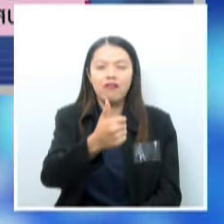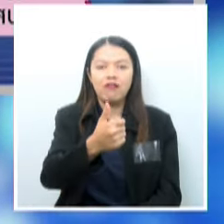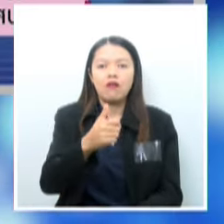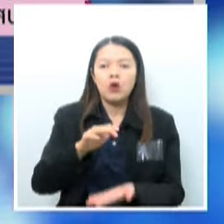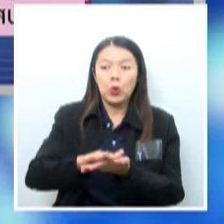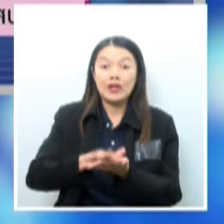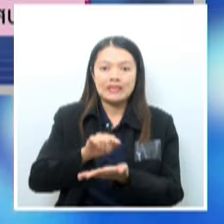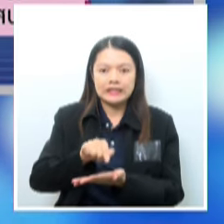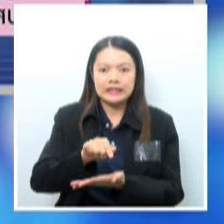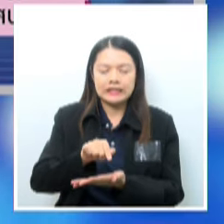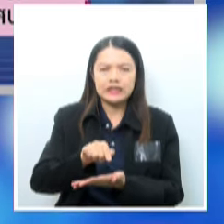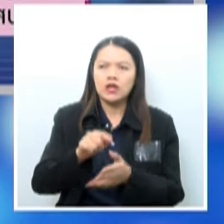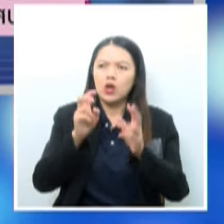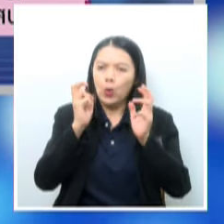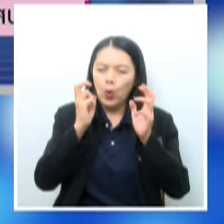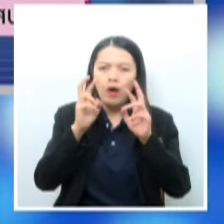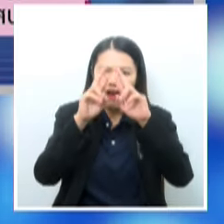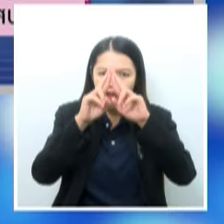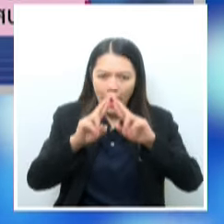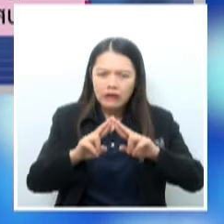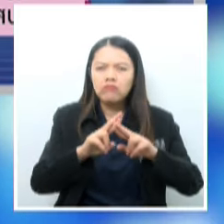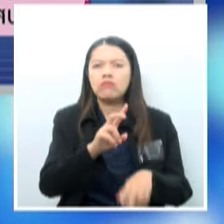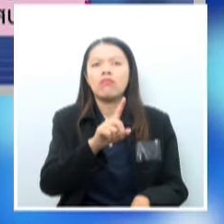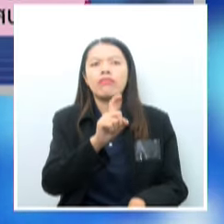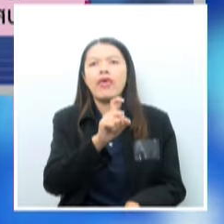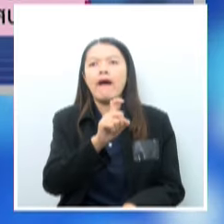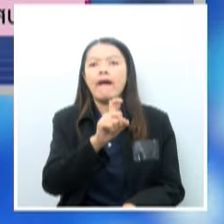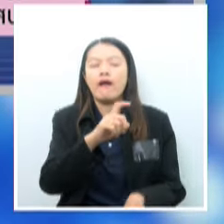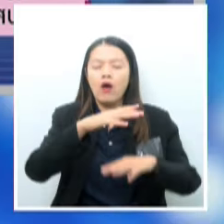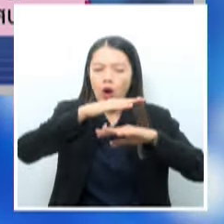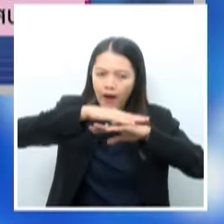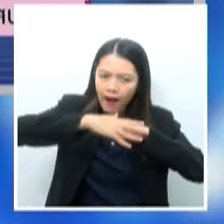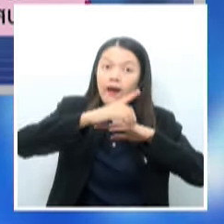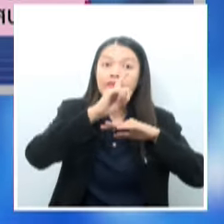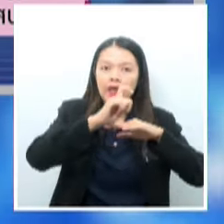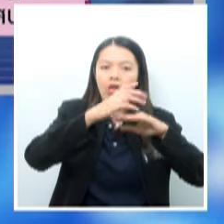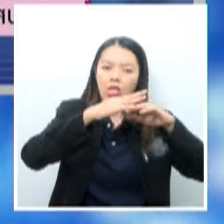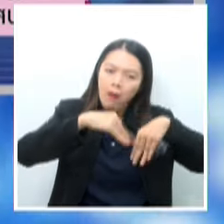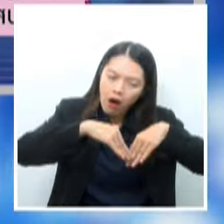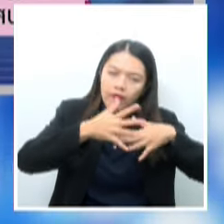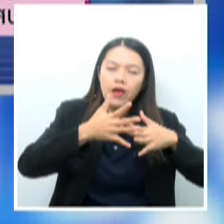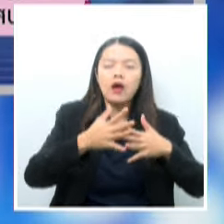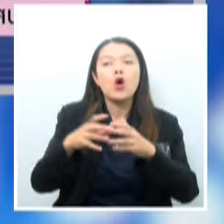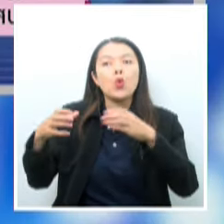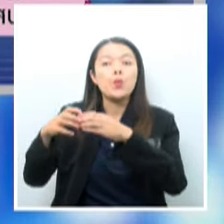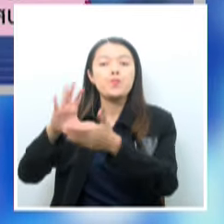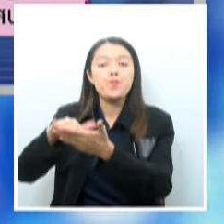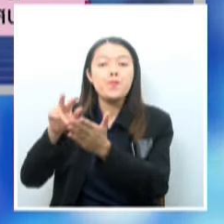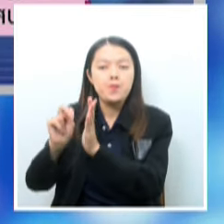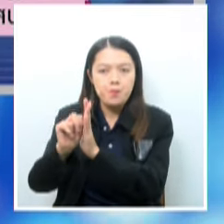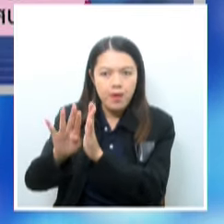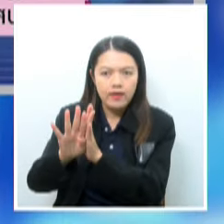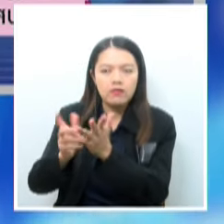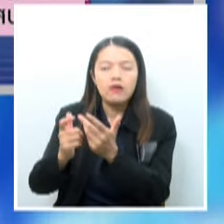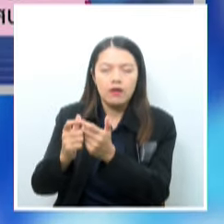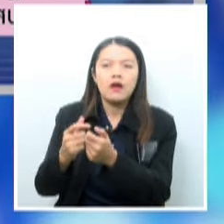เรียนเนี้ยมีเรื่องของหลังคาพังนะครับก็ให้มาบอกกลุ่มนโยบายและแผนถ้ามันเป็นอะไรจริงสามารถล